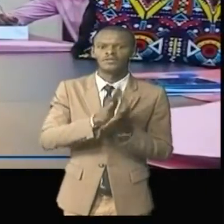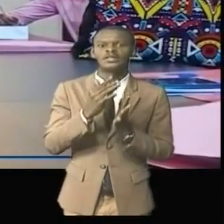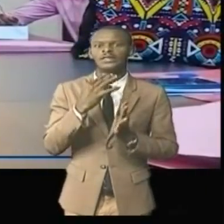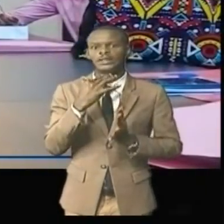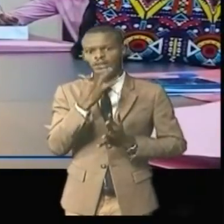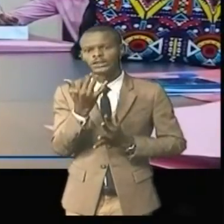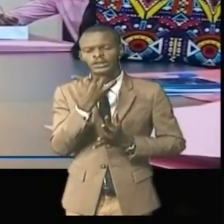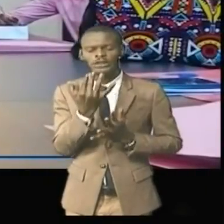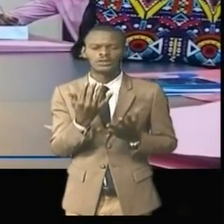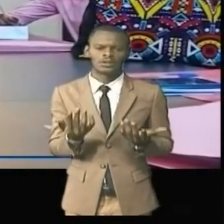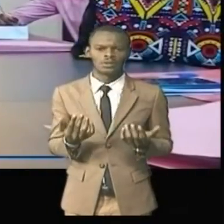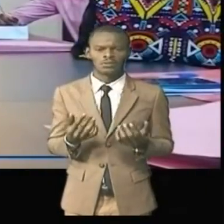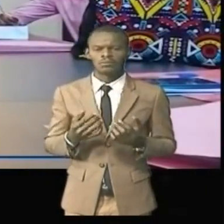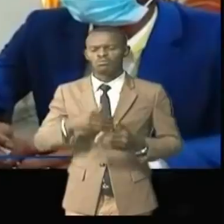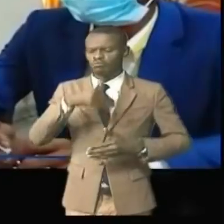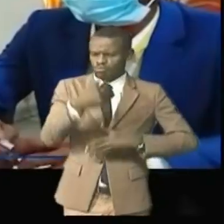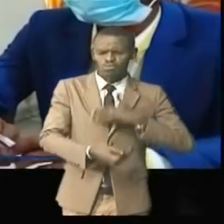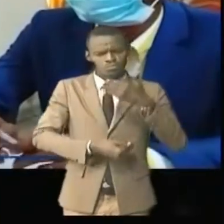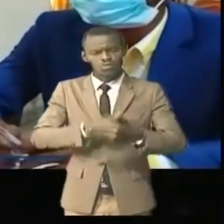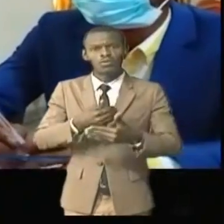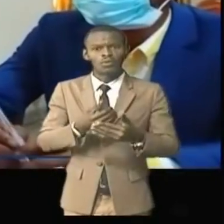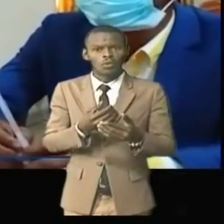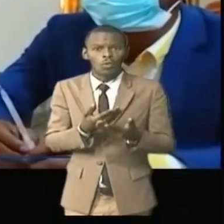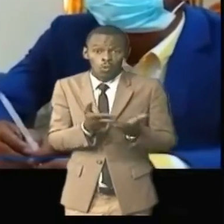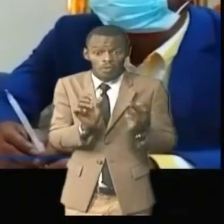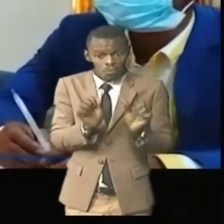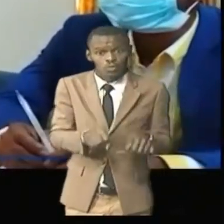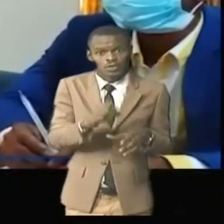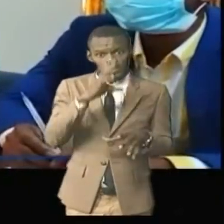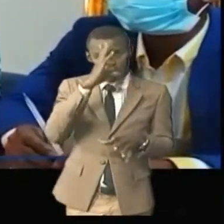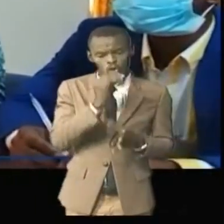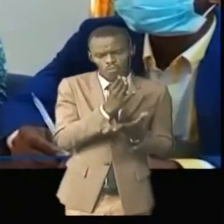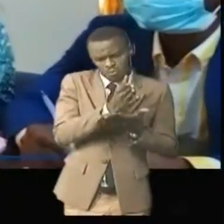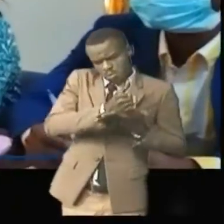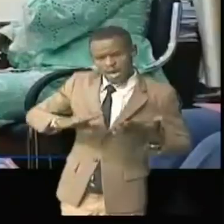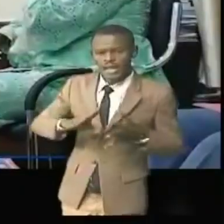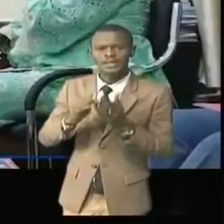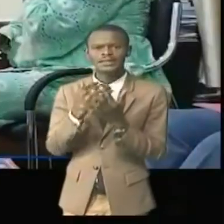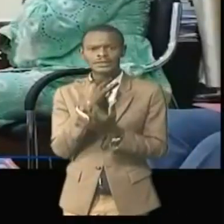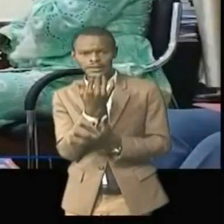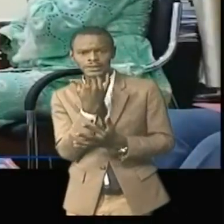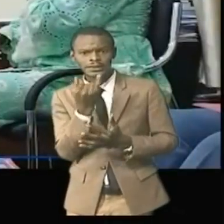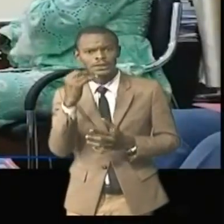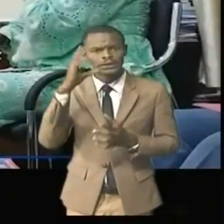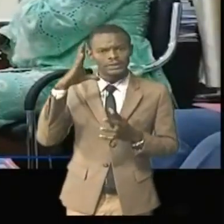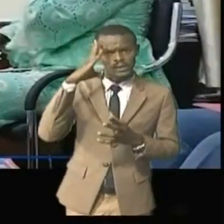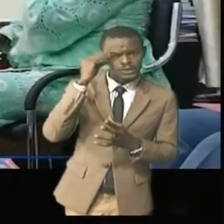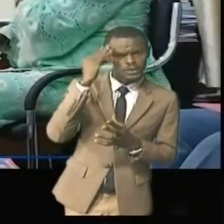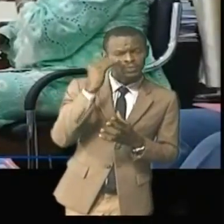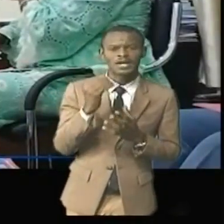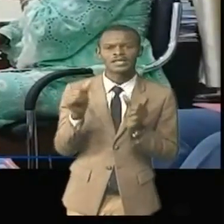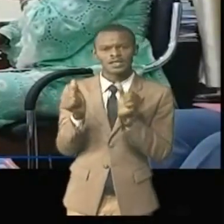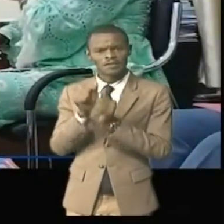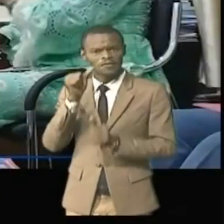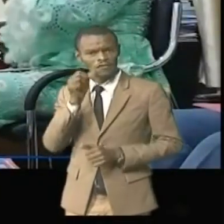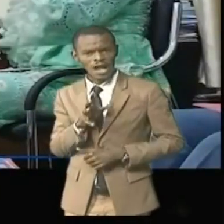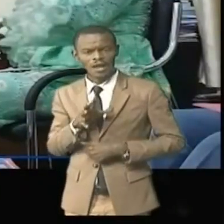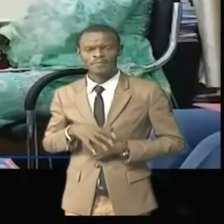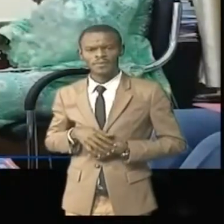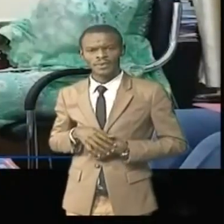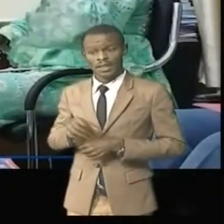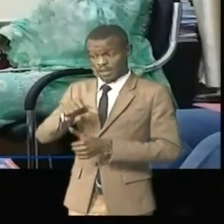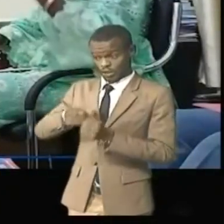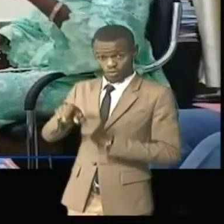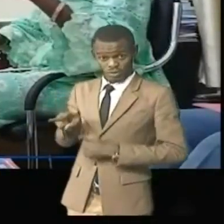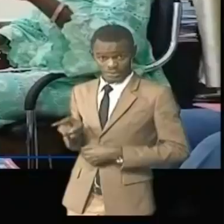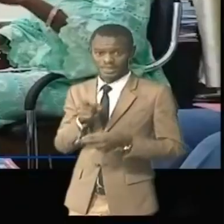Ils ont acquis de biens, de richesses, qu'ils peuvent hypothéquer. À travers cette démarche, les CONAFED émet les vœux de voir les partis politiques établir